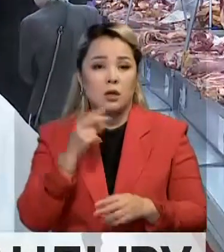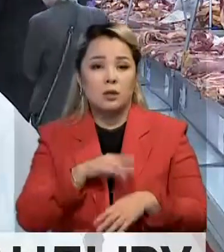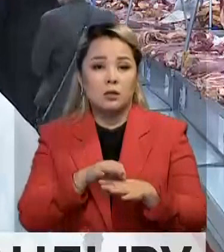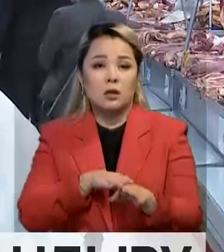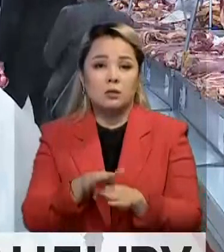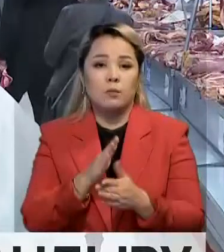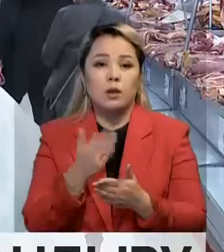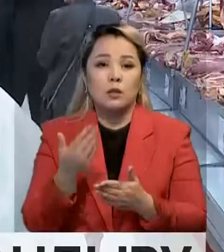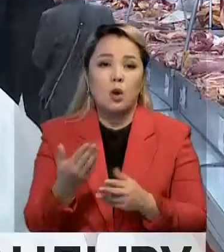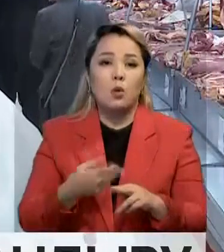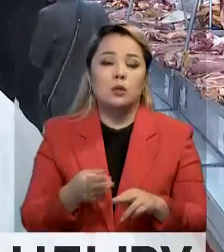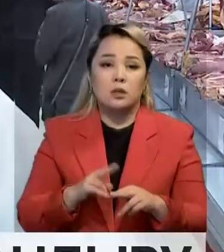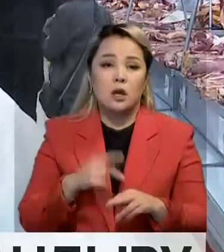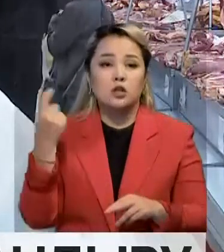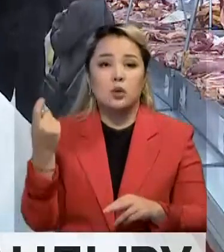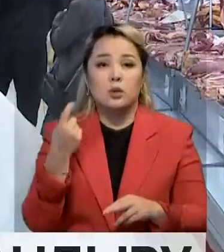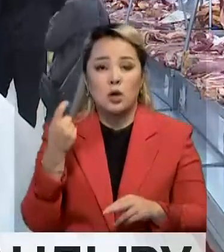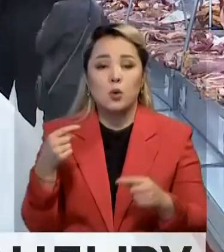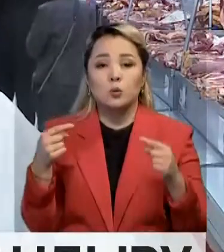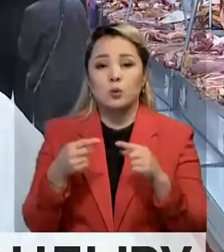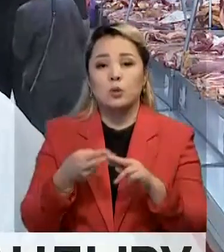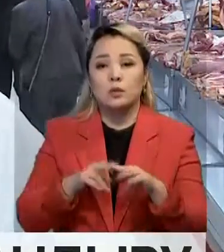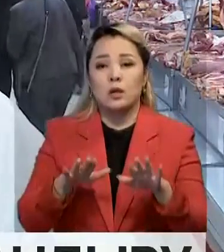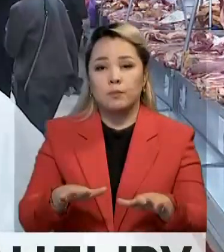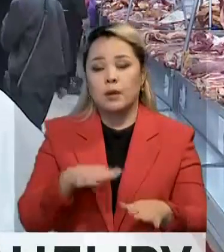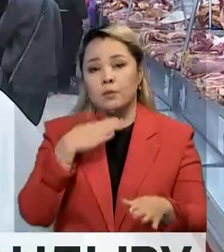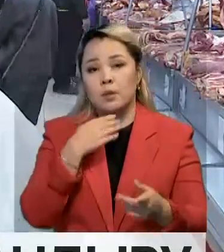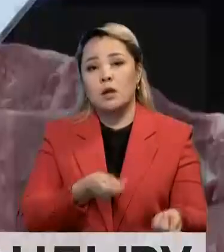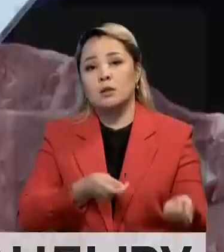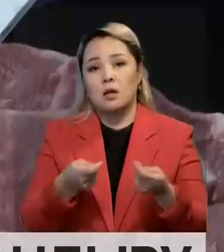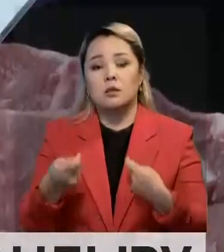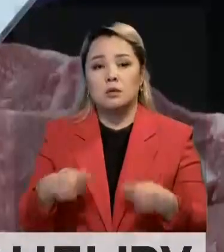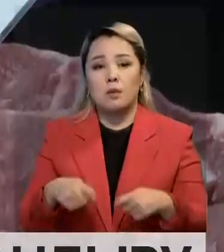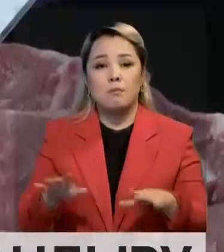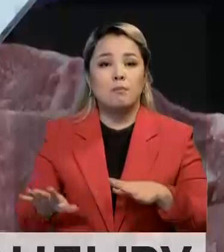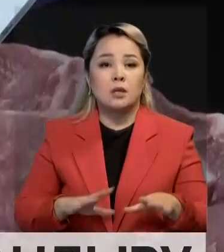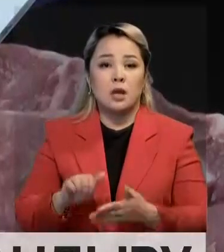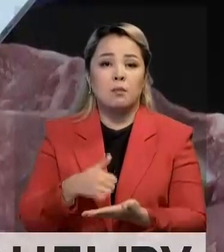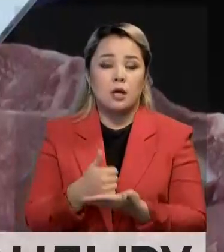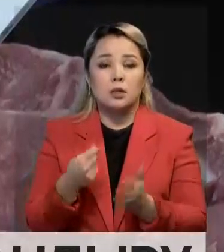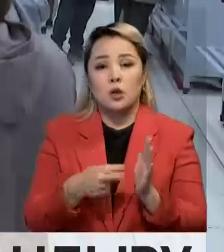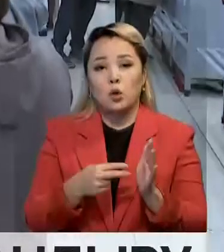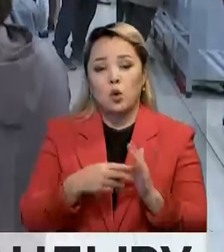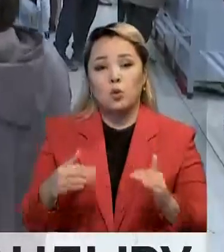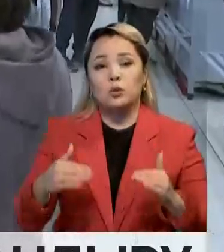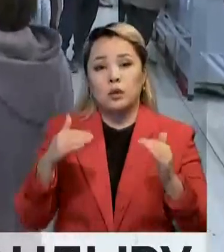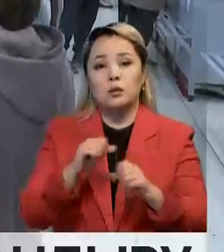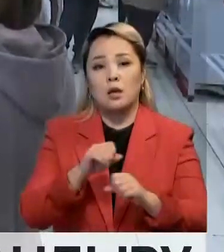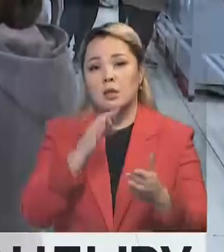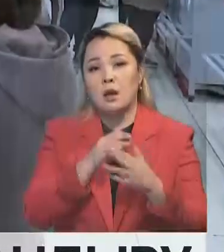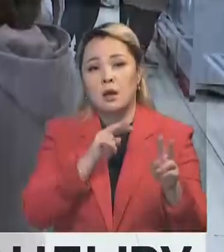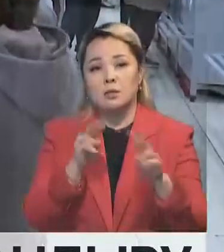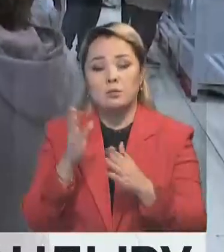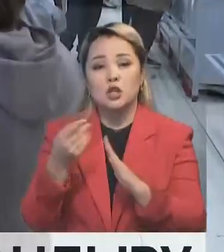Сол шаруашылықтан тура осында ет әкеп сатамыз. Базар басшылығы да бағаның күрт өспеуін қадағалап отырады.